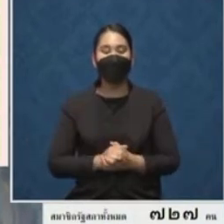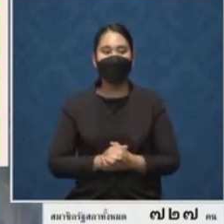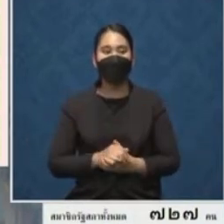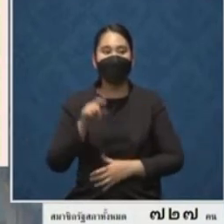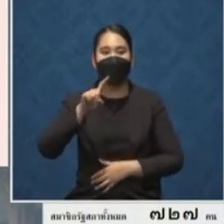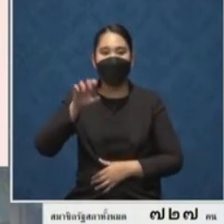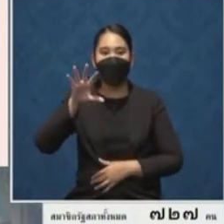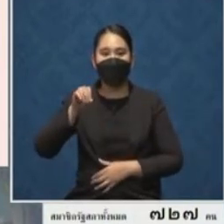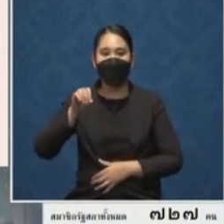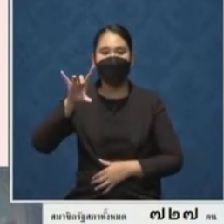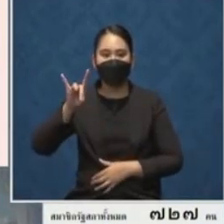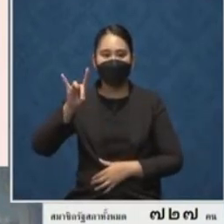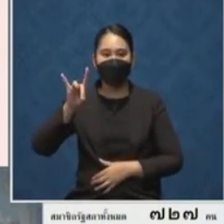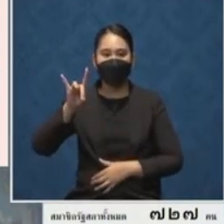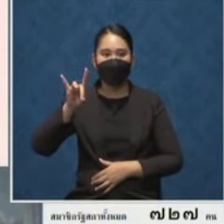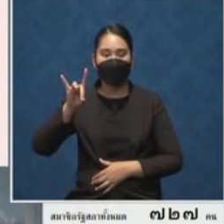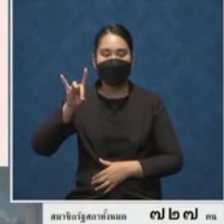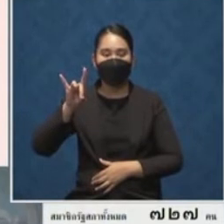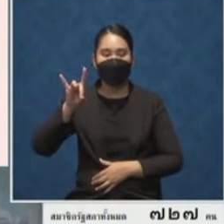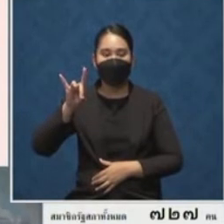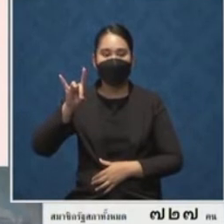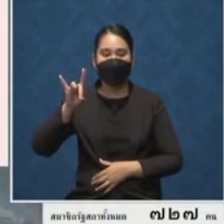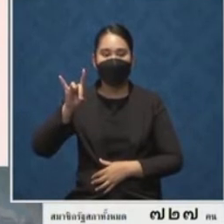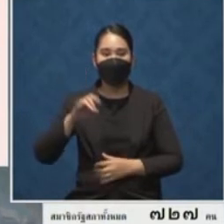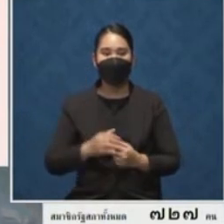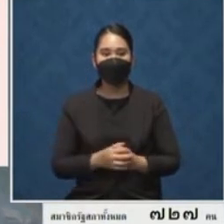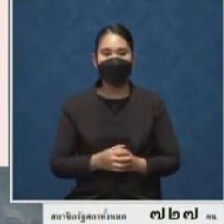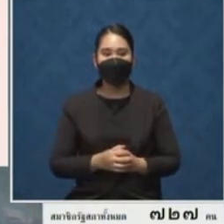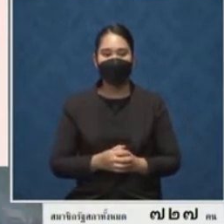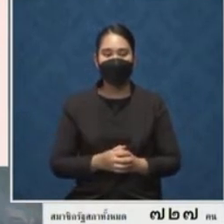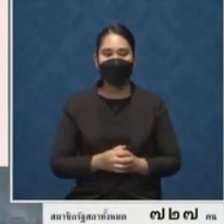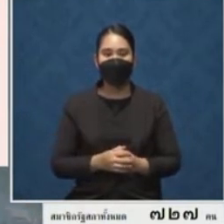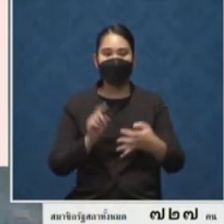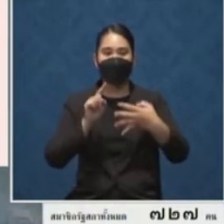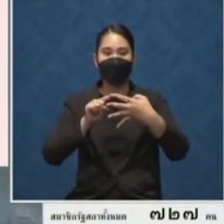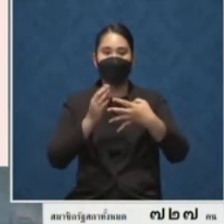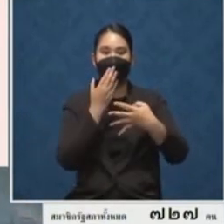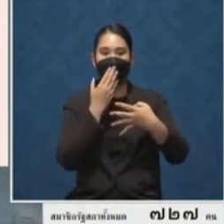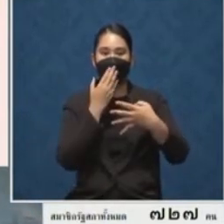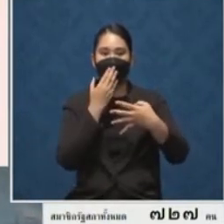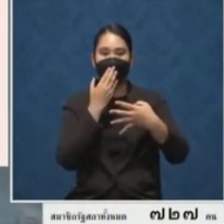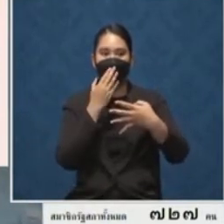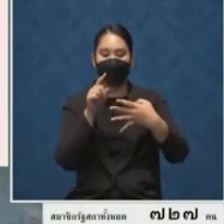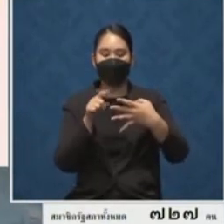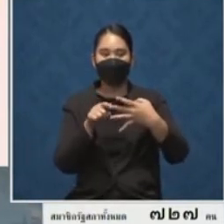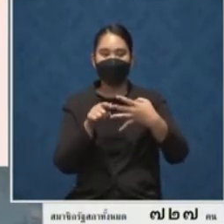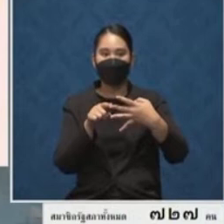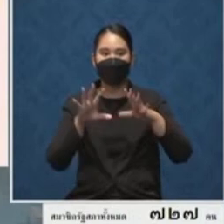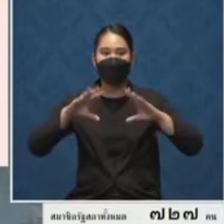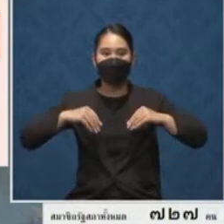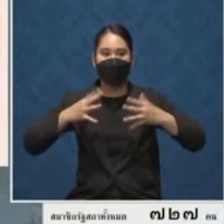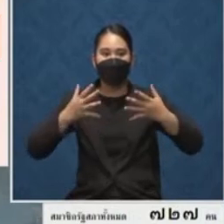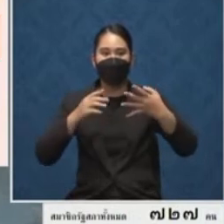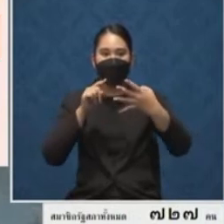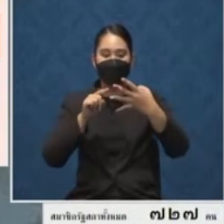158พลเรือเอกณรงค์พิพัฒนาสัย หนึ่งงดออกเสียงสองไม่รับหลักการสาม